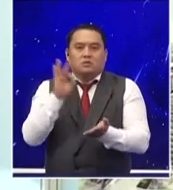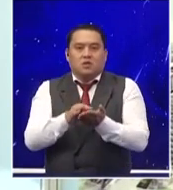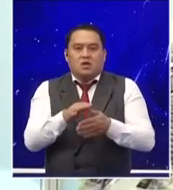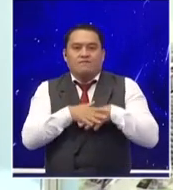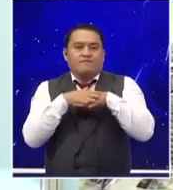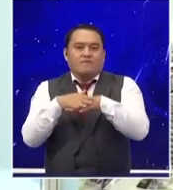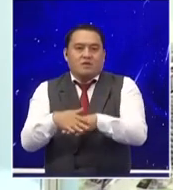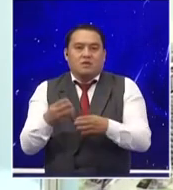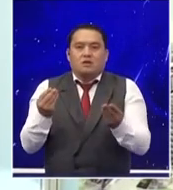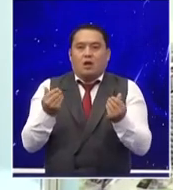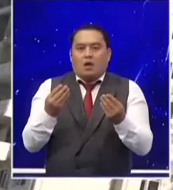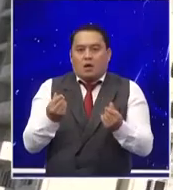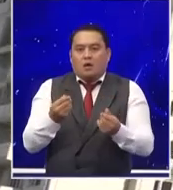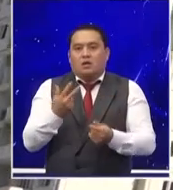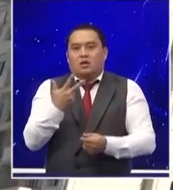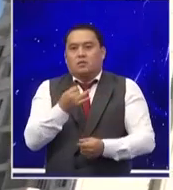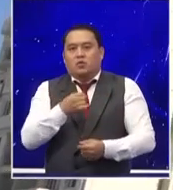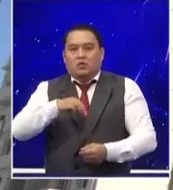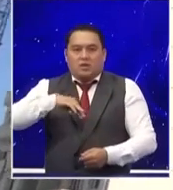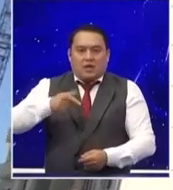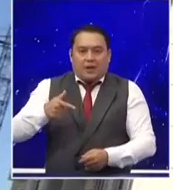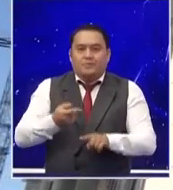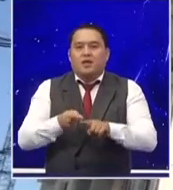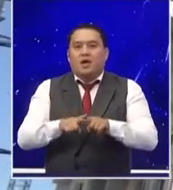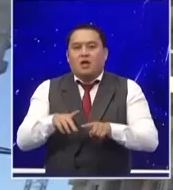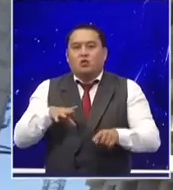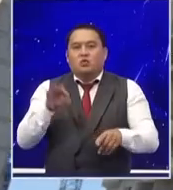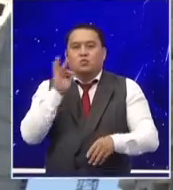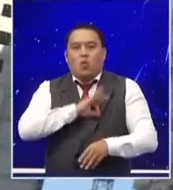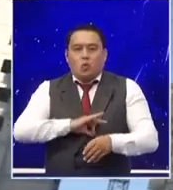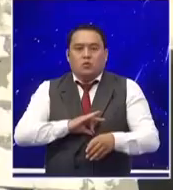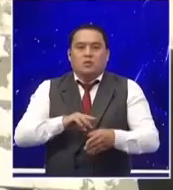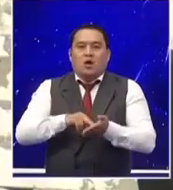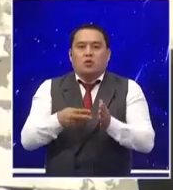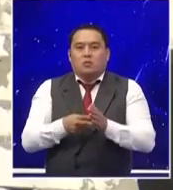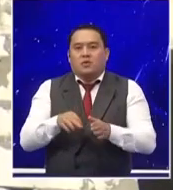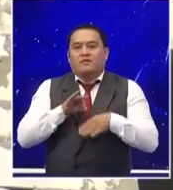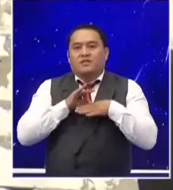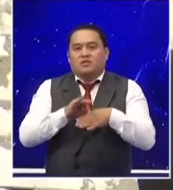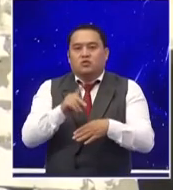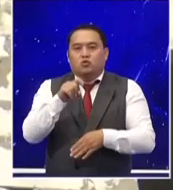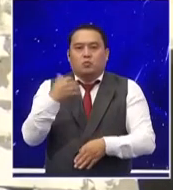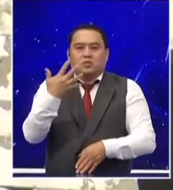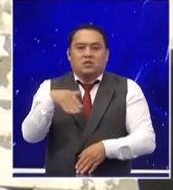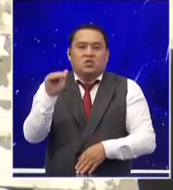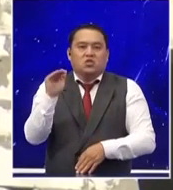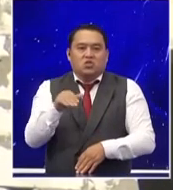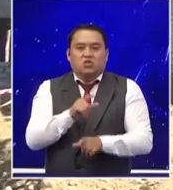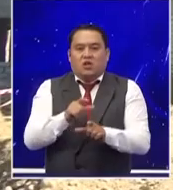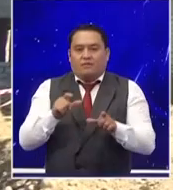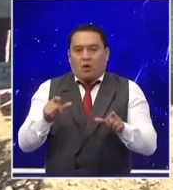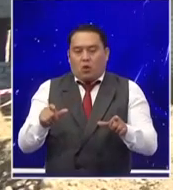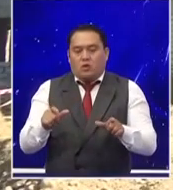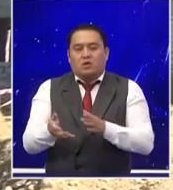колоссальные деньги три с половиной триллионов тенге в этом же году в эксплуатацию планирует ввести 150000 жилищ